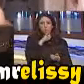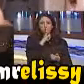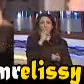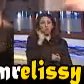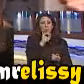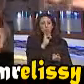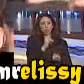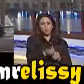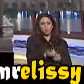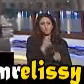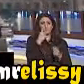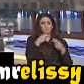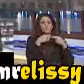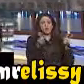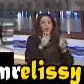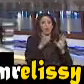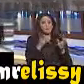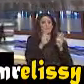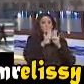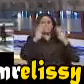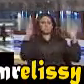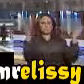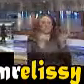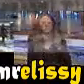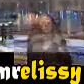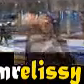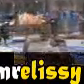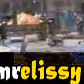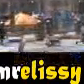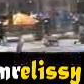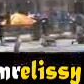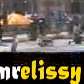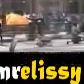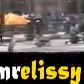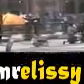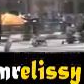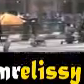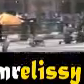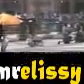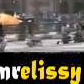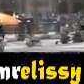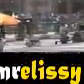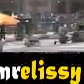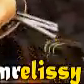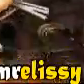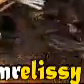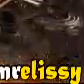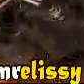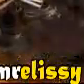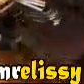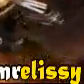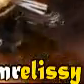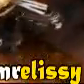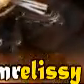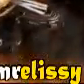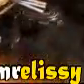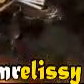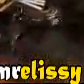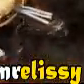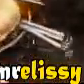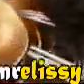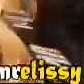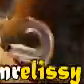متى سيفتح مجمع التحرير؟ إيمان التوني، 90 دقيقة، قناة المحور.